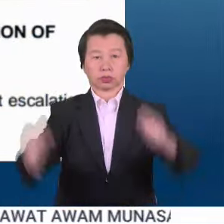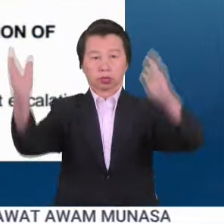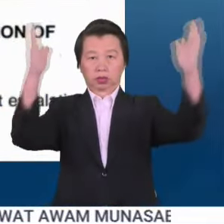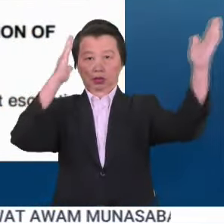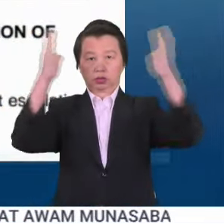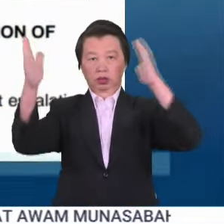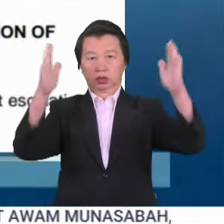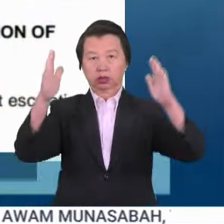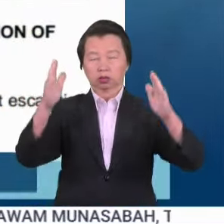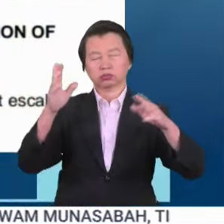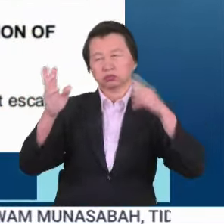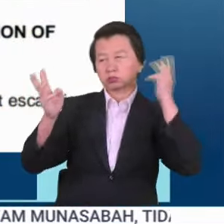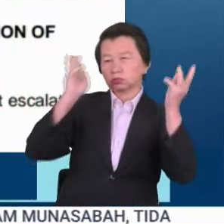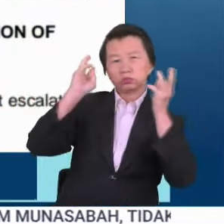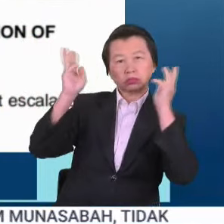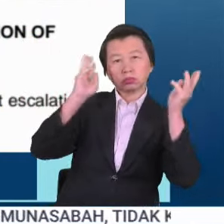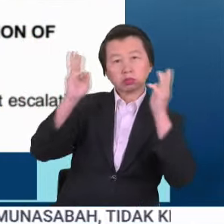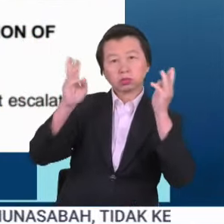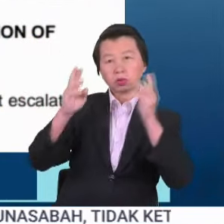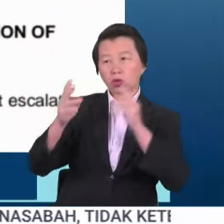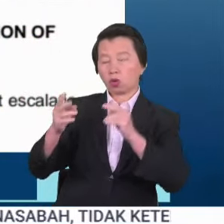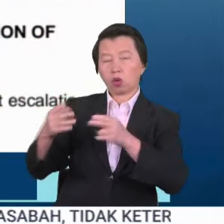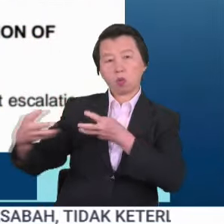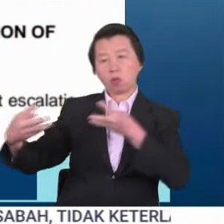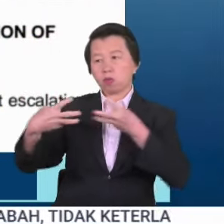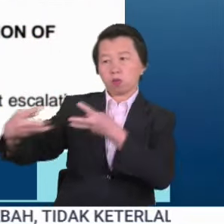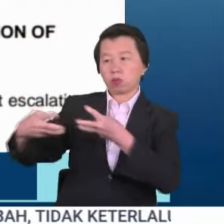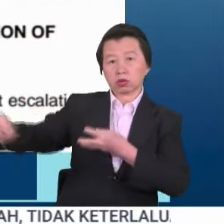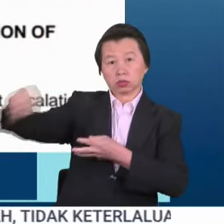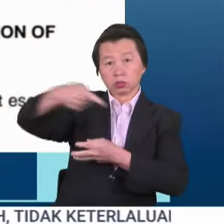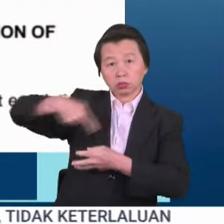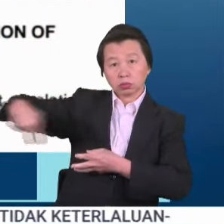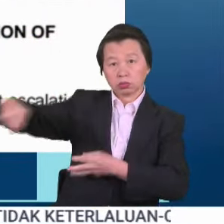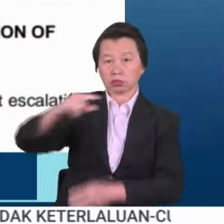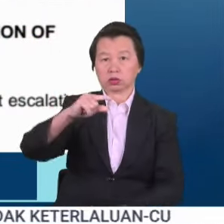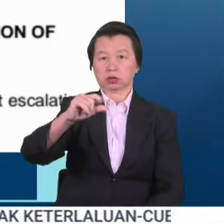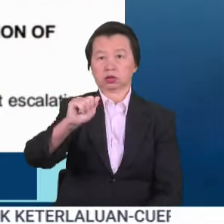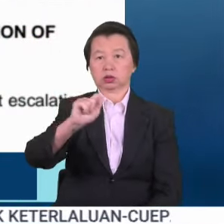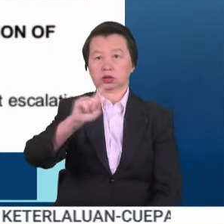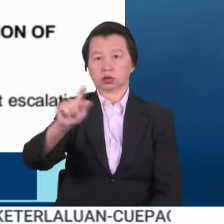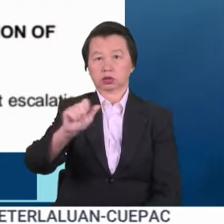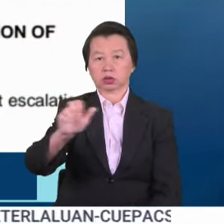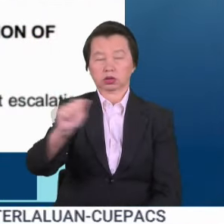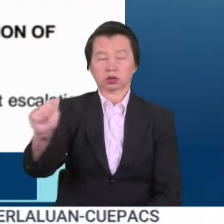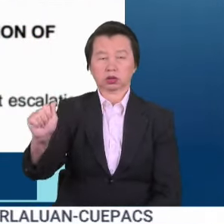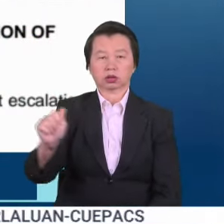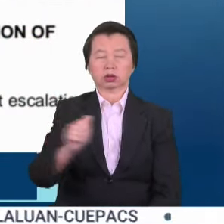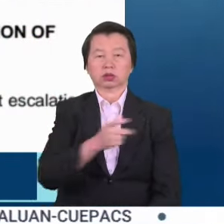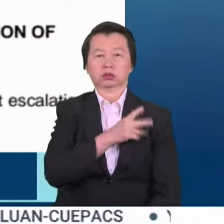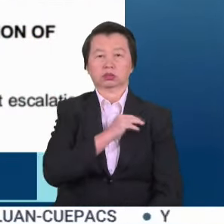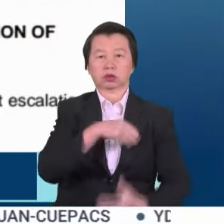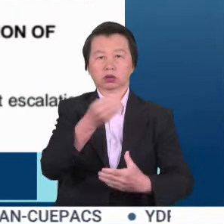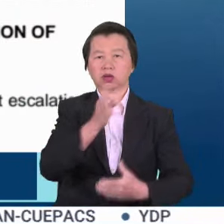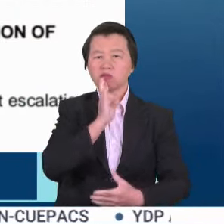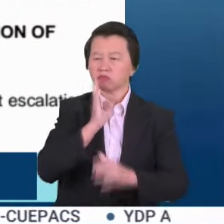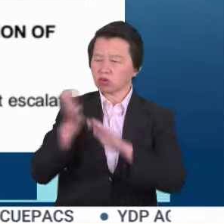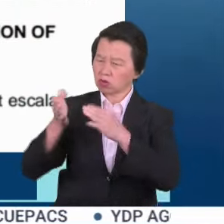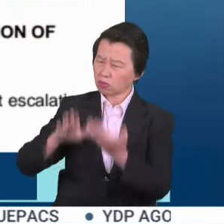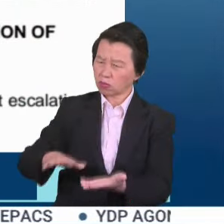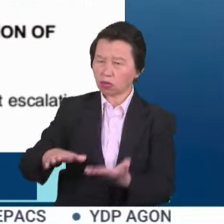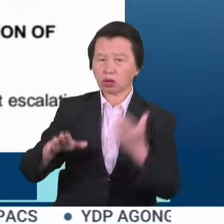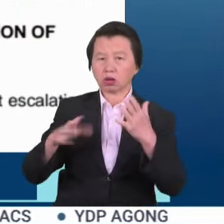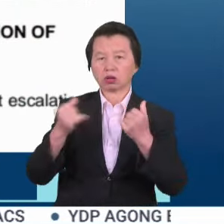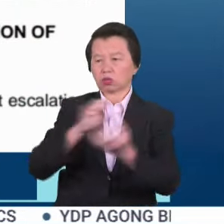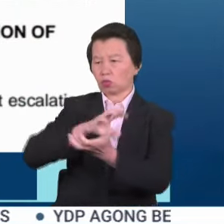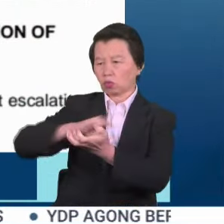Malaysia melahirkan kebimbangan terhadap peningkatan pertempuran di sekitar Semenanjung Gaza. Kementerian Luar dalam kenyataan berkata kehilangan nyawa, penderitaan